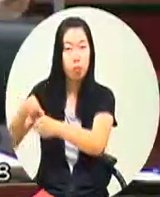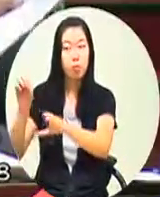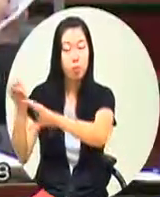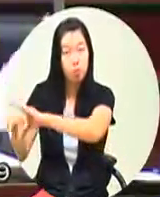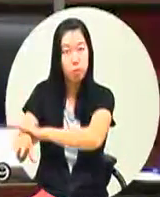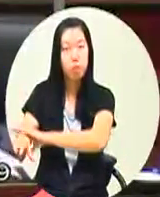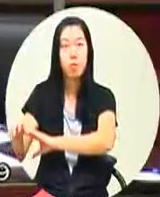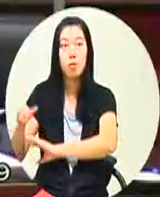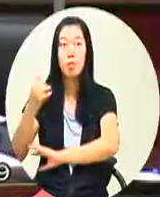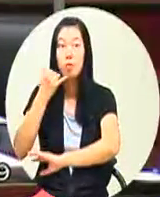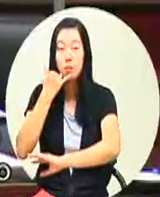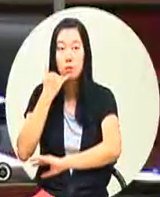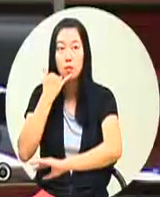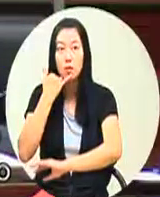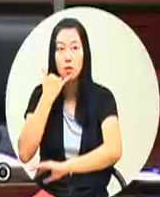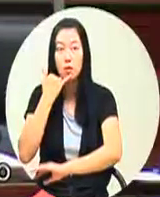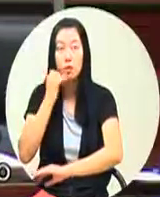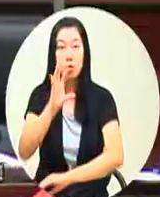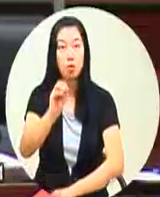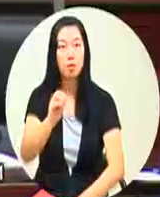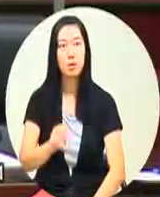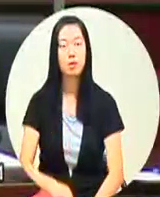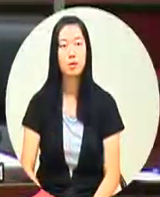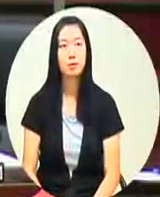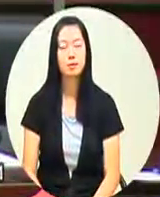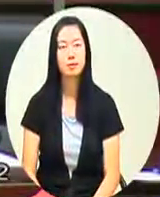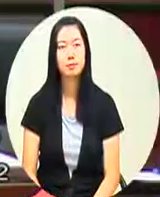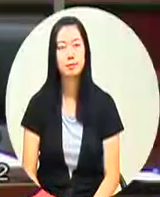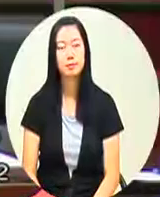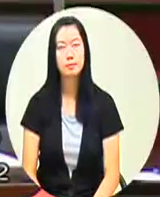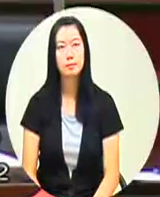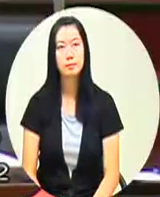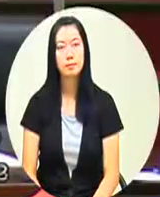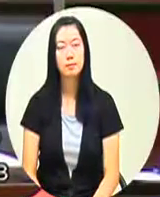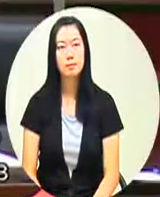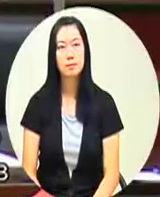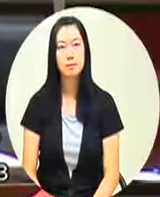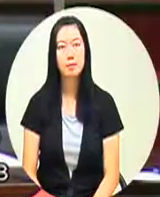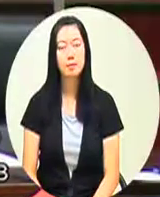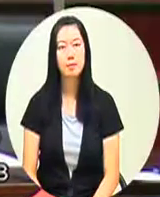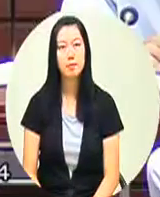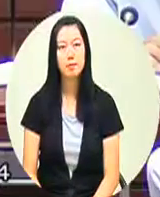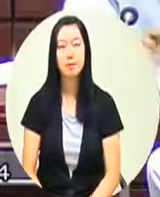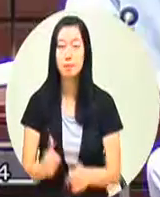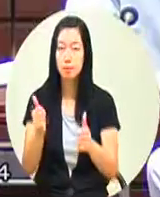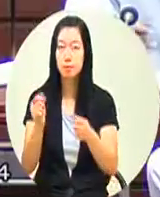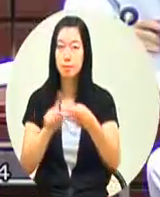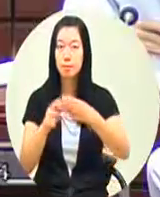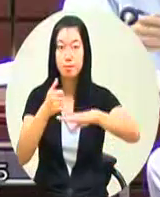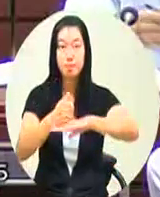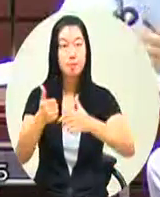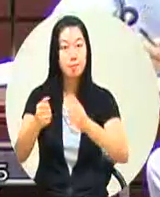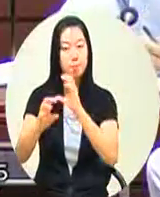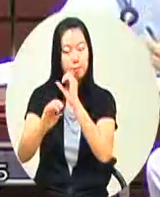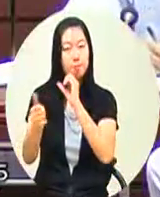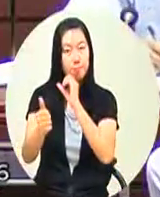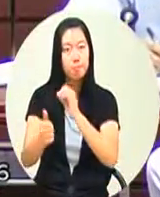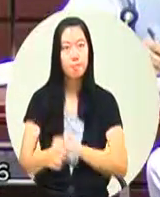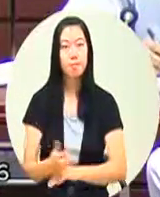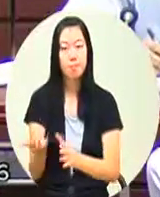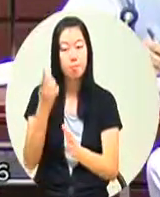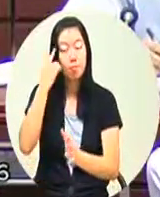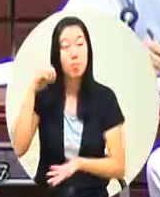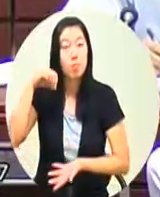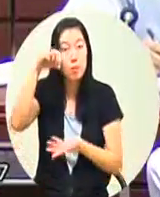留一席之地，有没有这个机会？请局长回答一下。 谢谢主席，谢谢萧炎。啊，刚刚有提